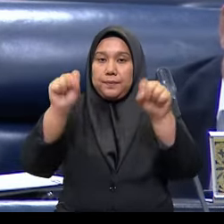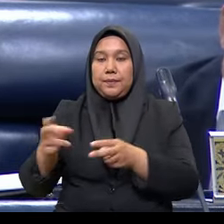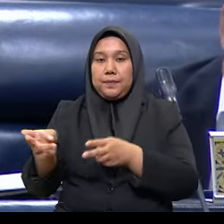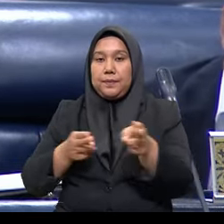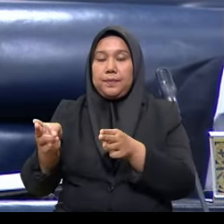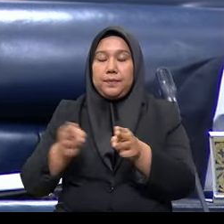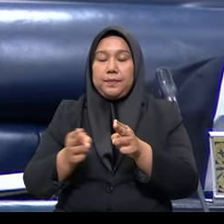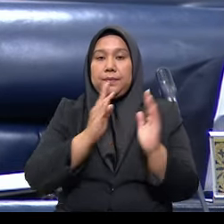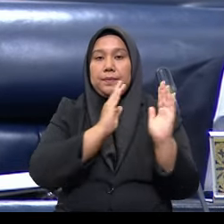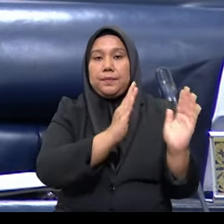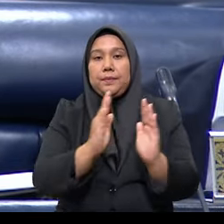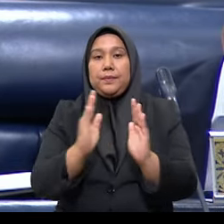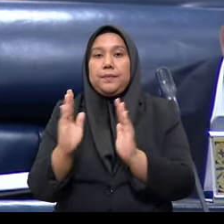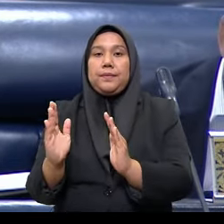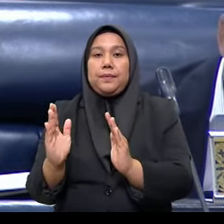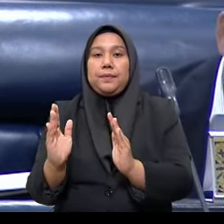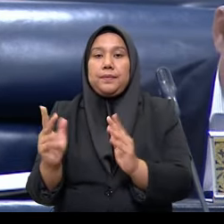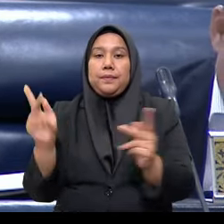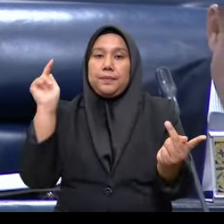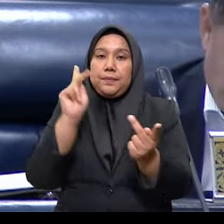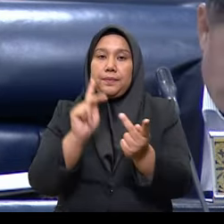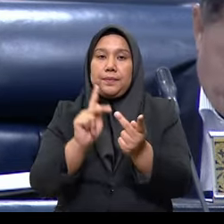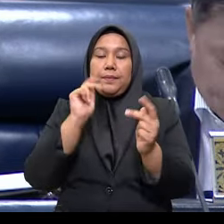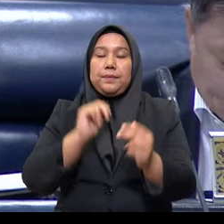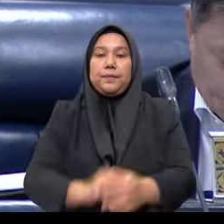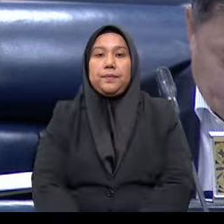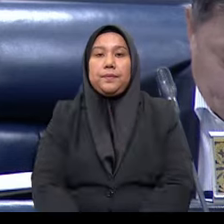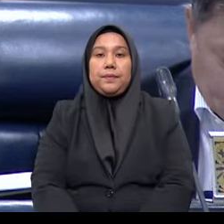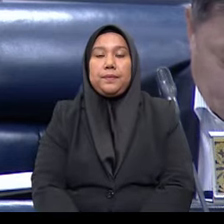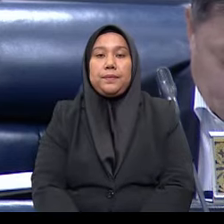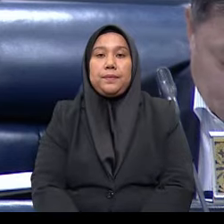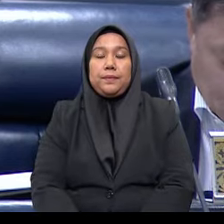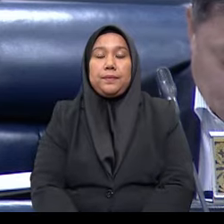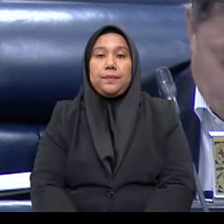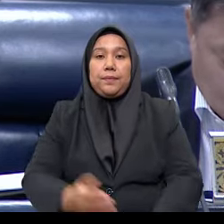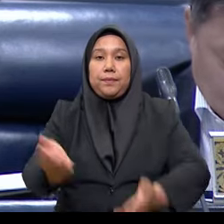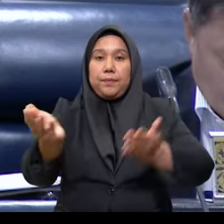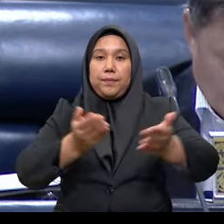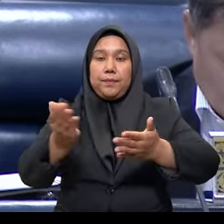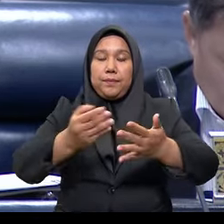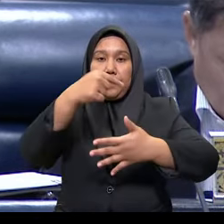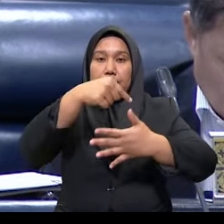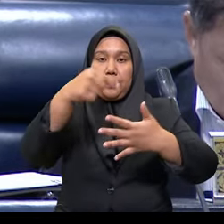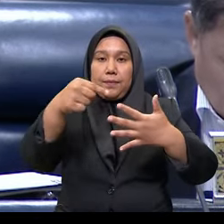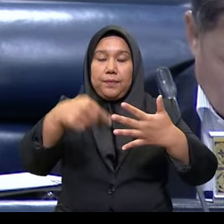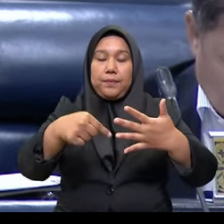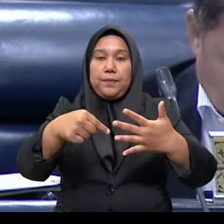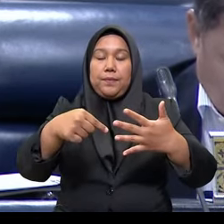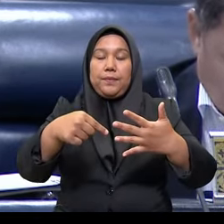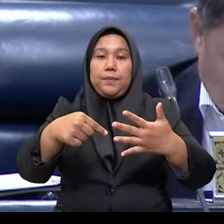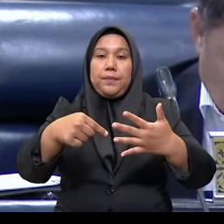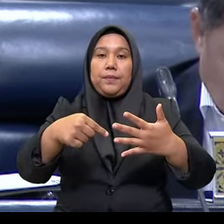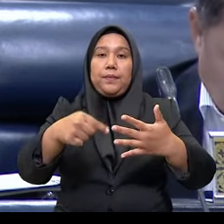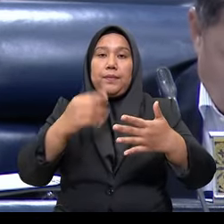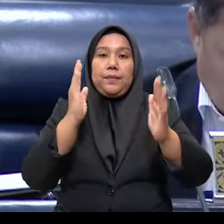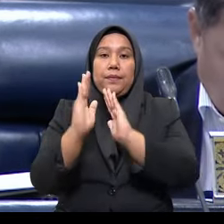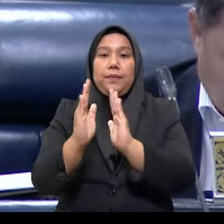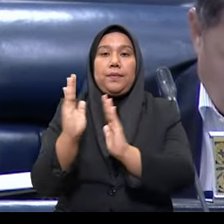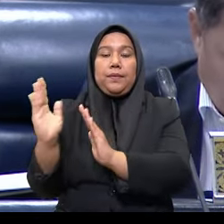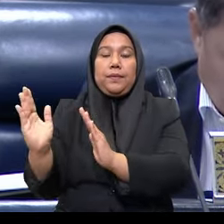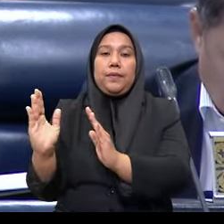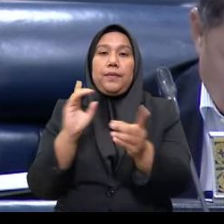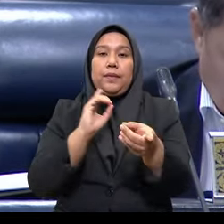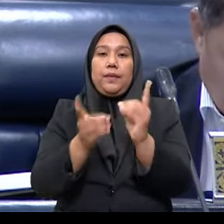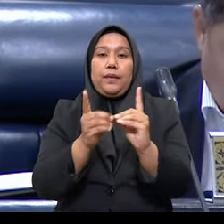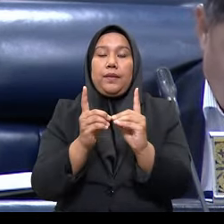pengurusan perpustakaan yang bersesuaian. Antara perkhidmatan perpustakaan digital yang